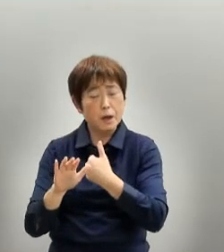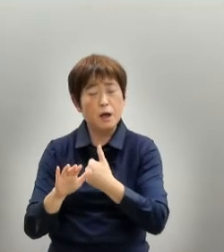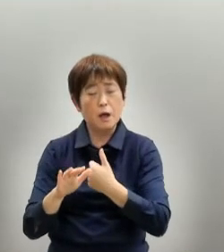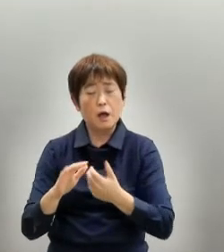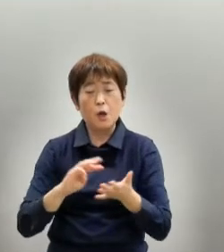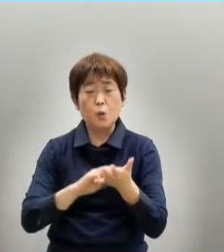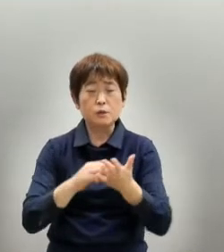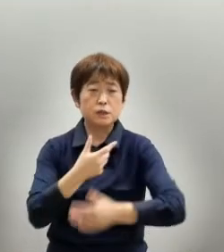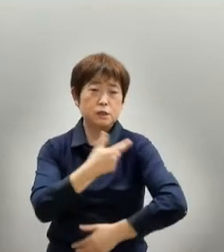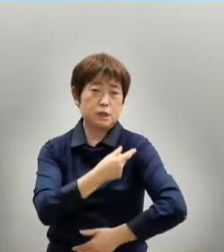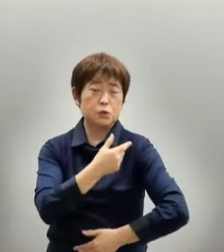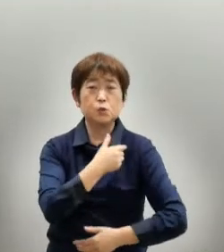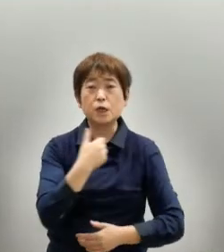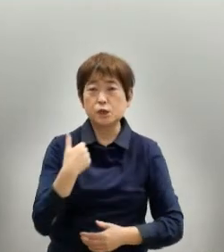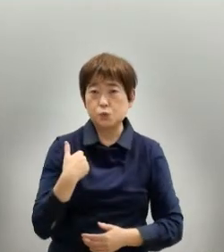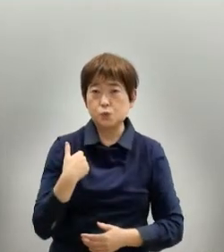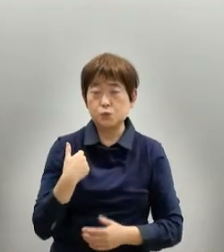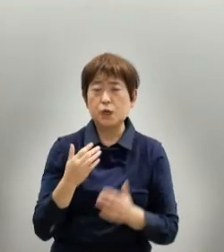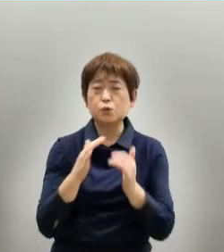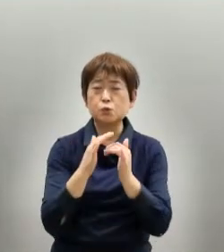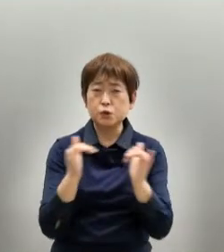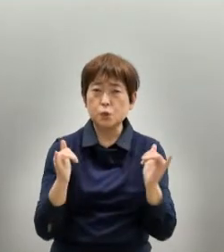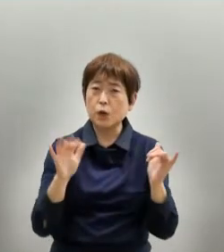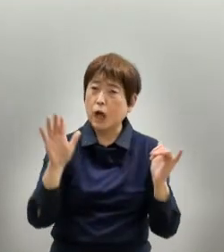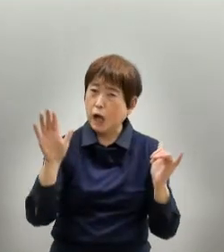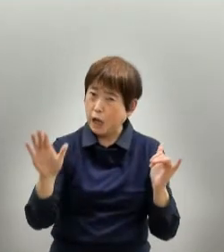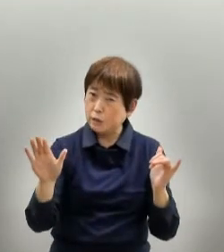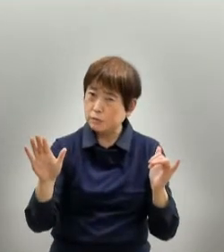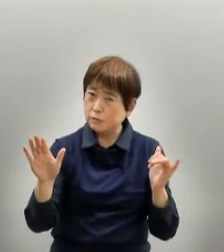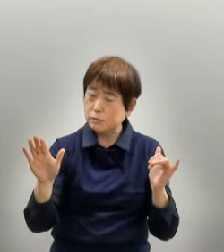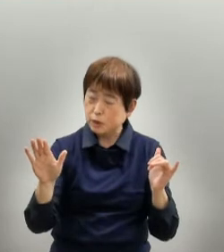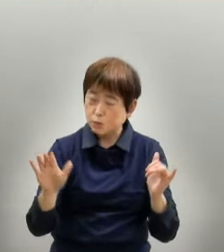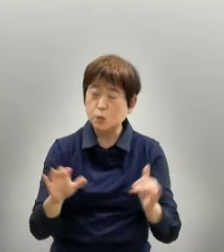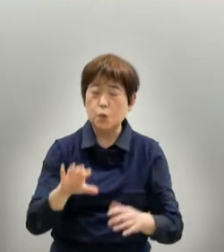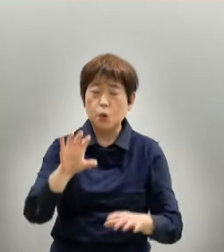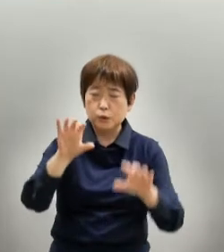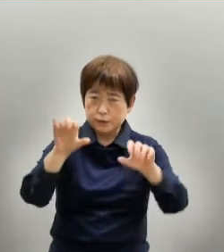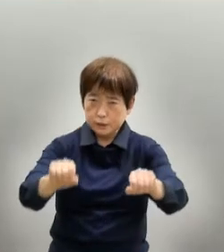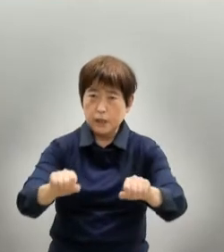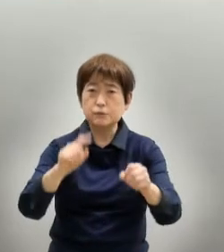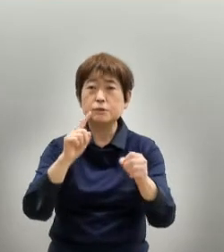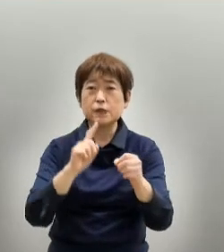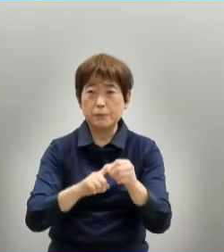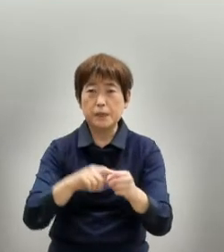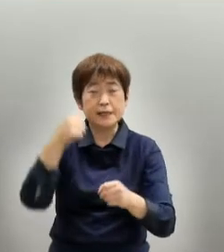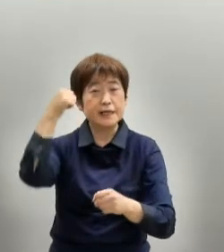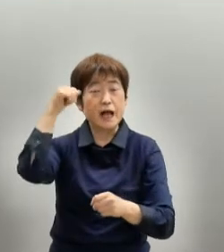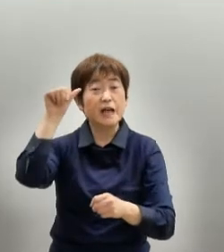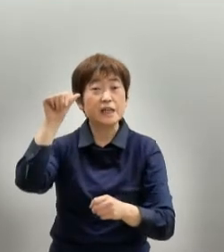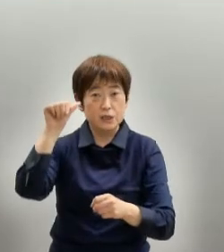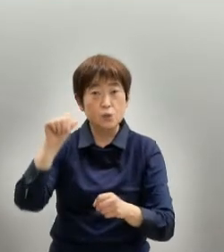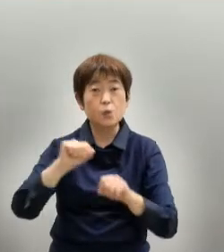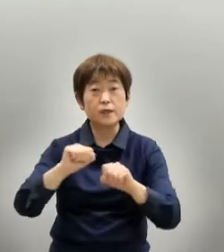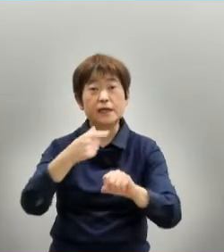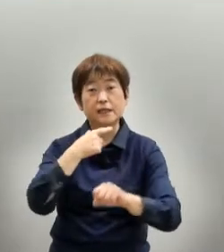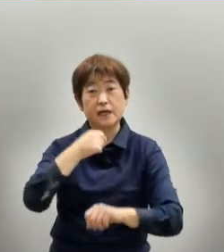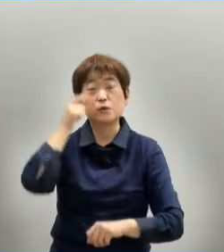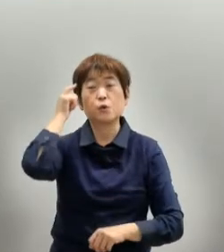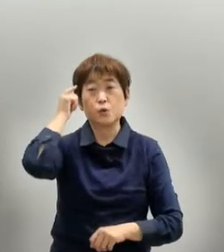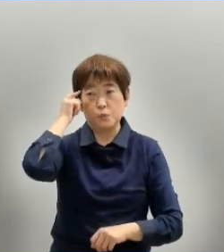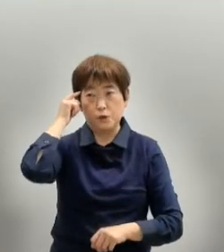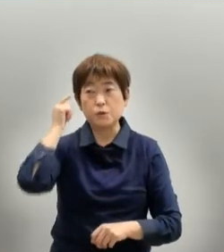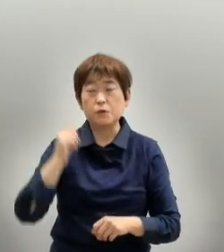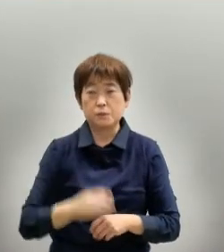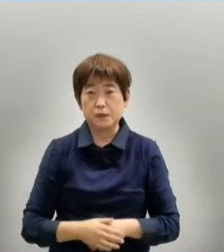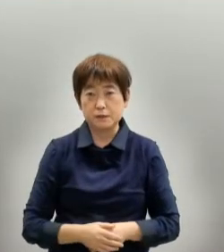ういう方々のですねニーズをきちんと把握をしてですね、市役所の方としてもできるだけ対応していきたいと、